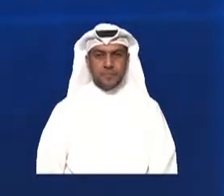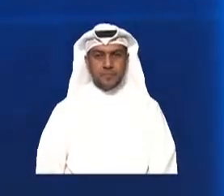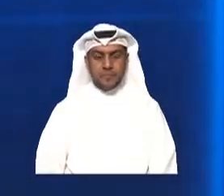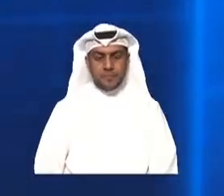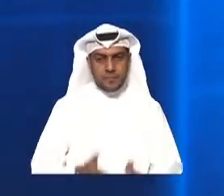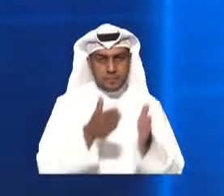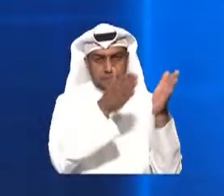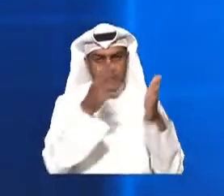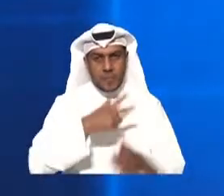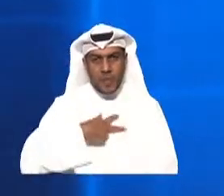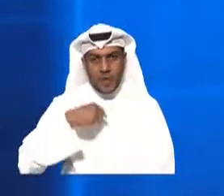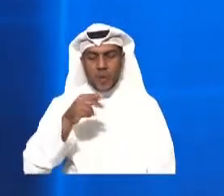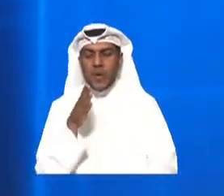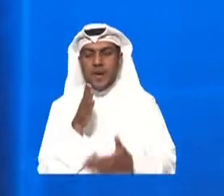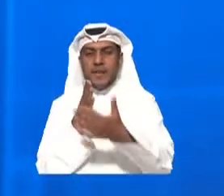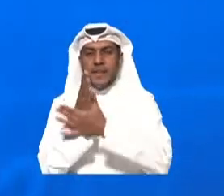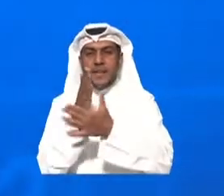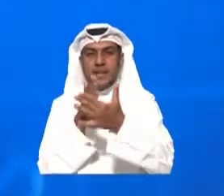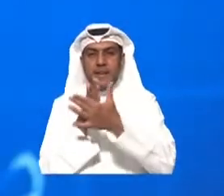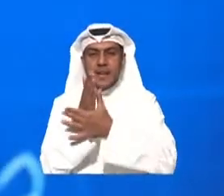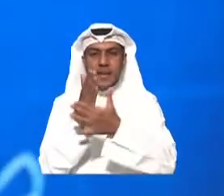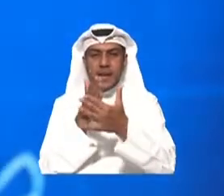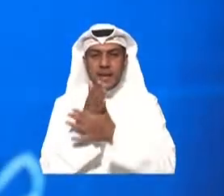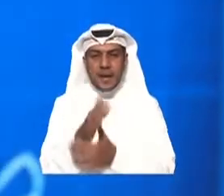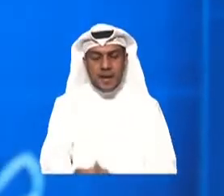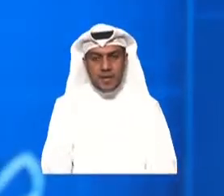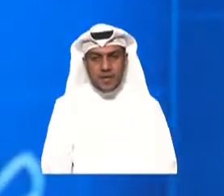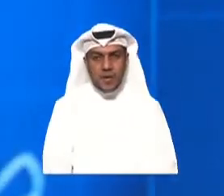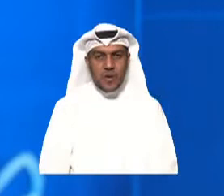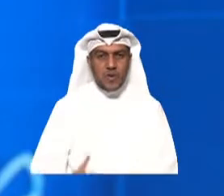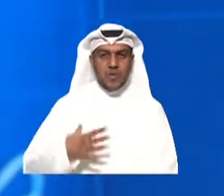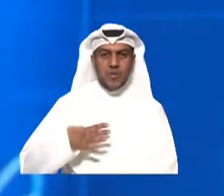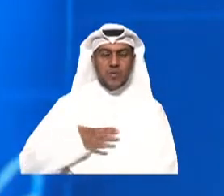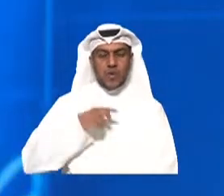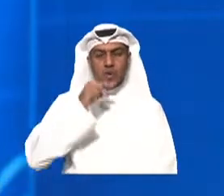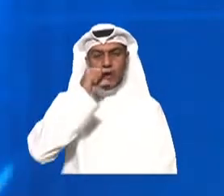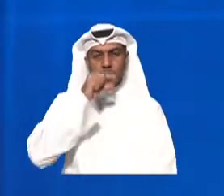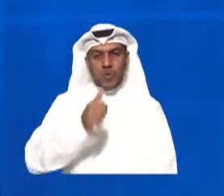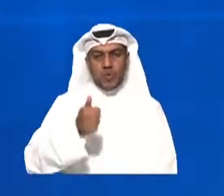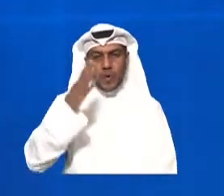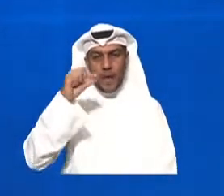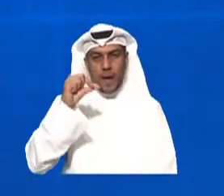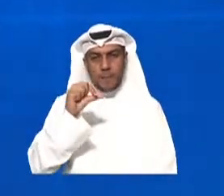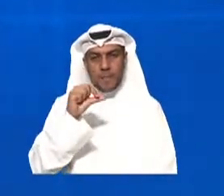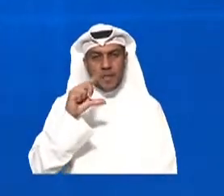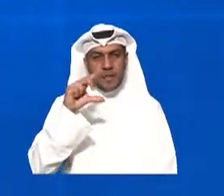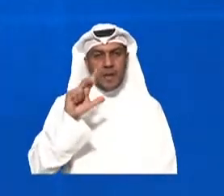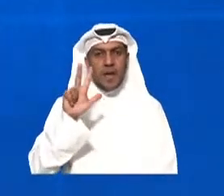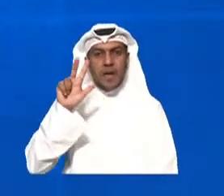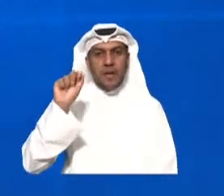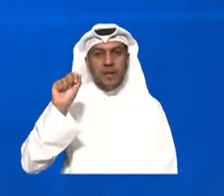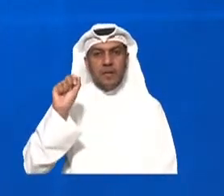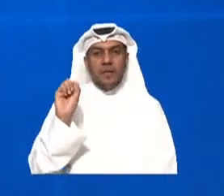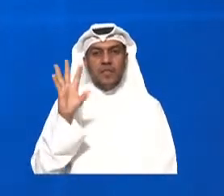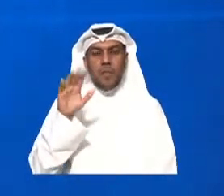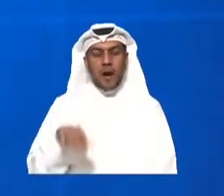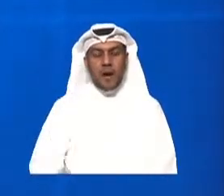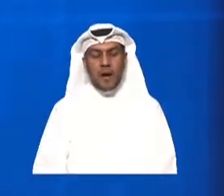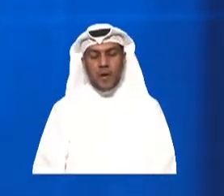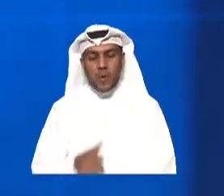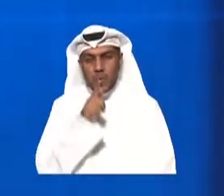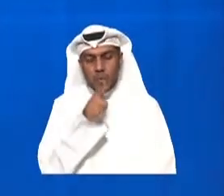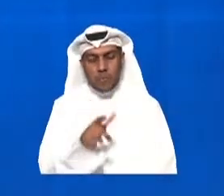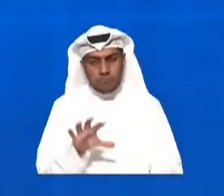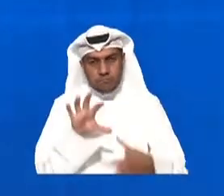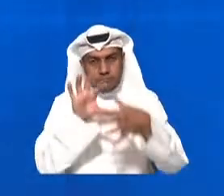أشاد وزير الخارجية ووزير الدولة لشؤون مجلس الوزراء الشيخ الدكتور أحمد ناصر محمد الصباحة بما تشهد العلاقات التاريخية